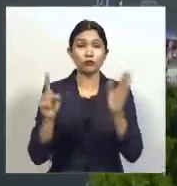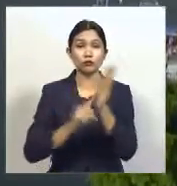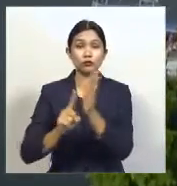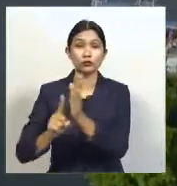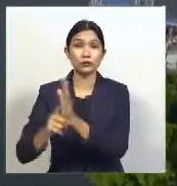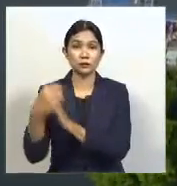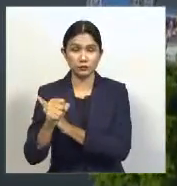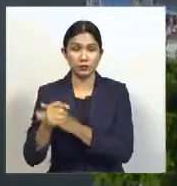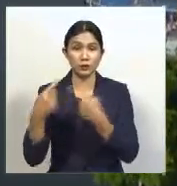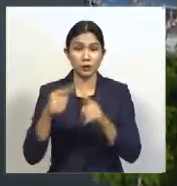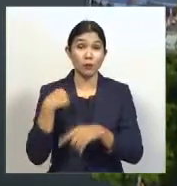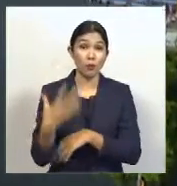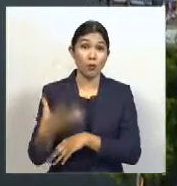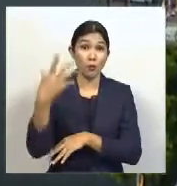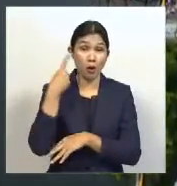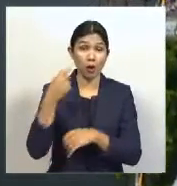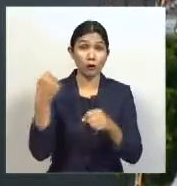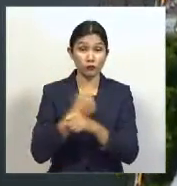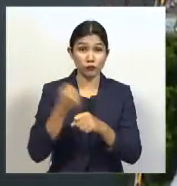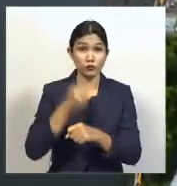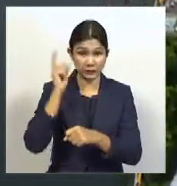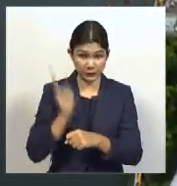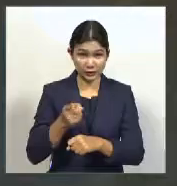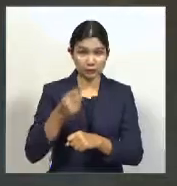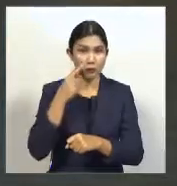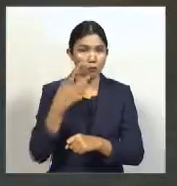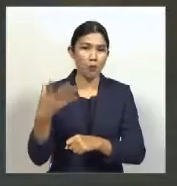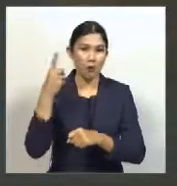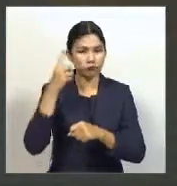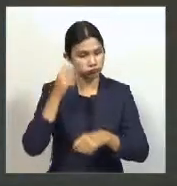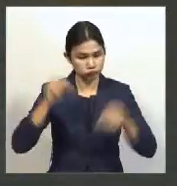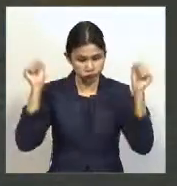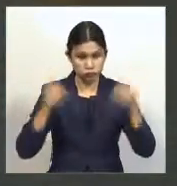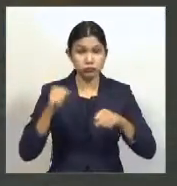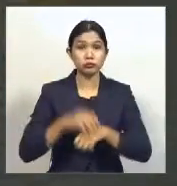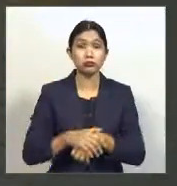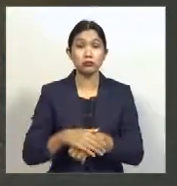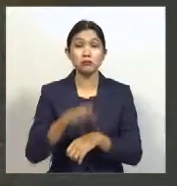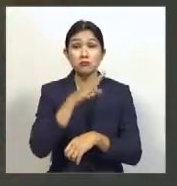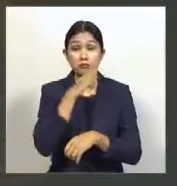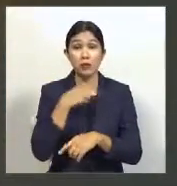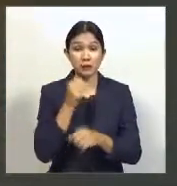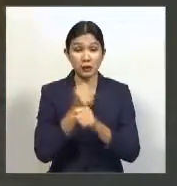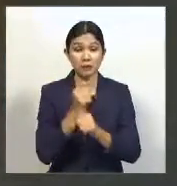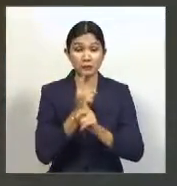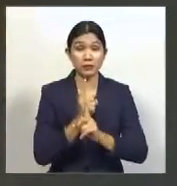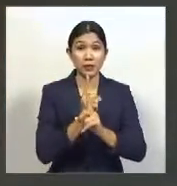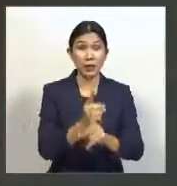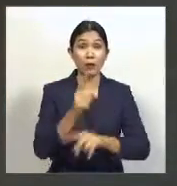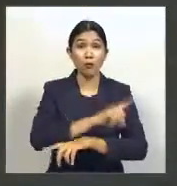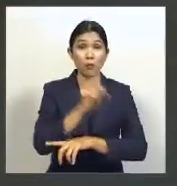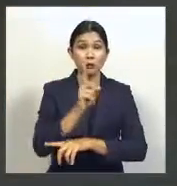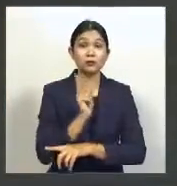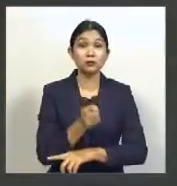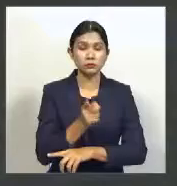เมื่อมีการซ้อมใหญ่เสมือนจริงเมื่อวานนี้ที่ประชุมมีข้อสรุปตรงกันว่าหากยังมีพระราชพิธีตามหมายกำหนดการเดิม